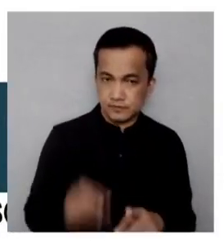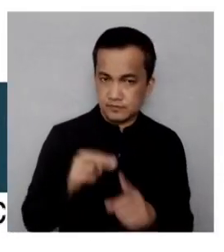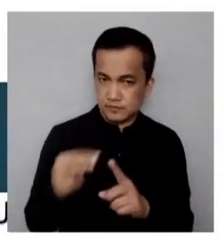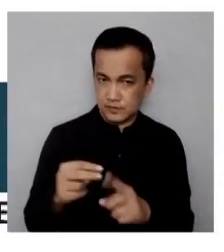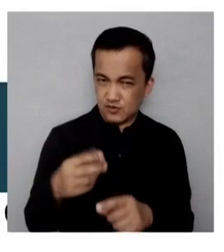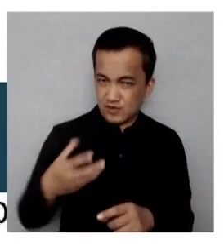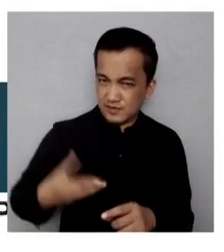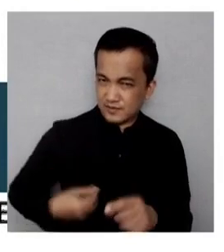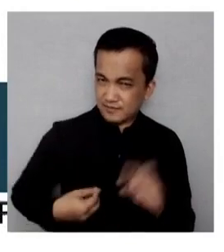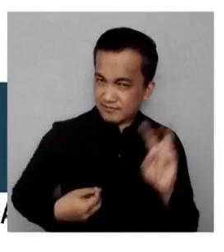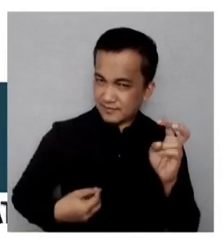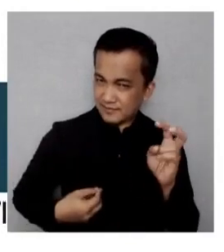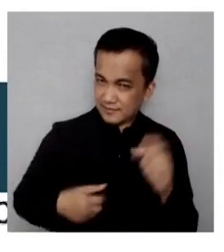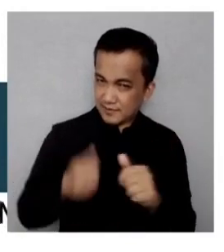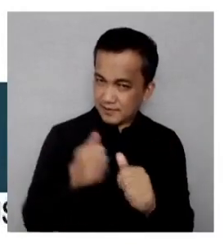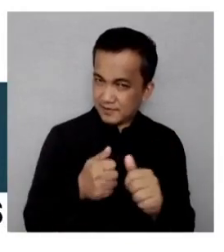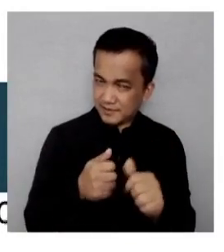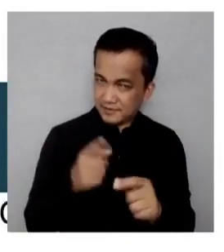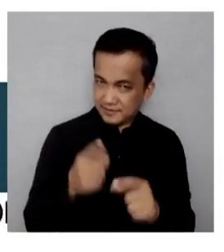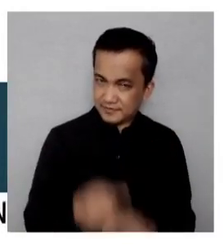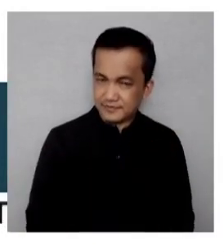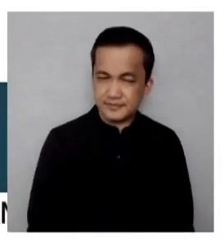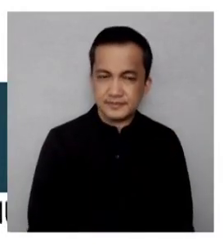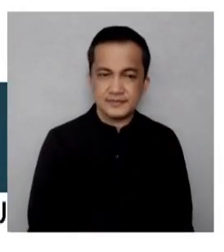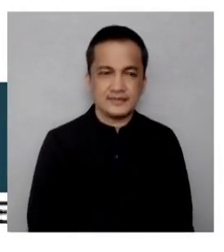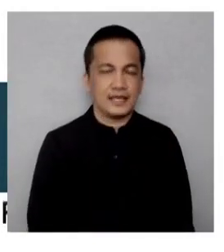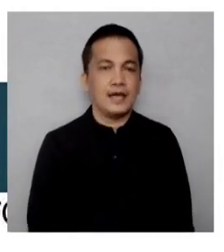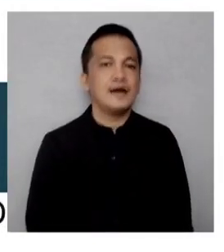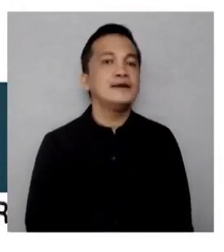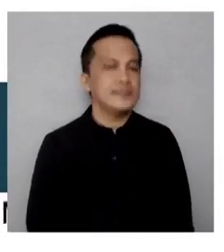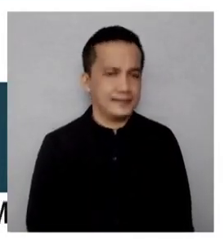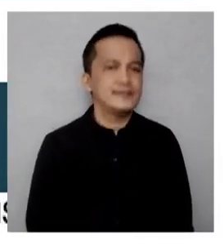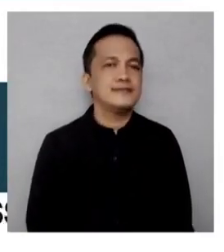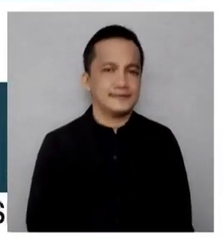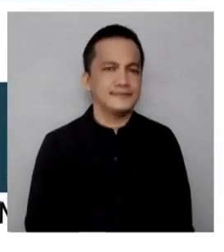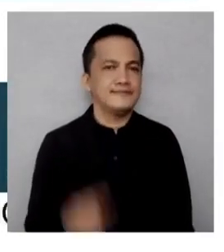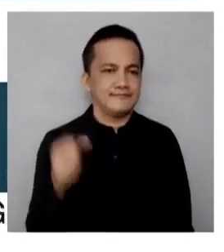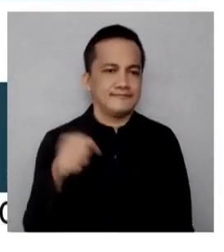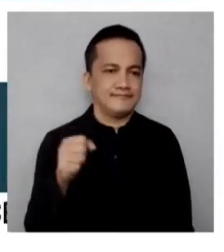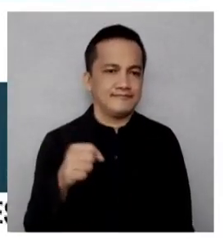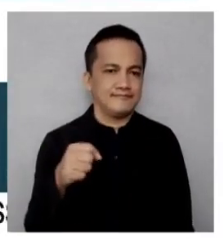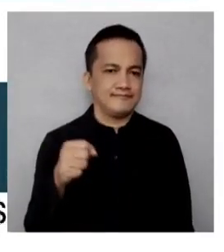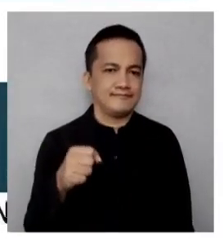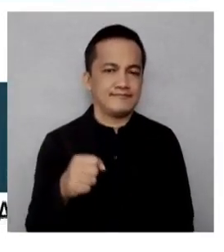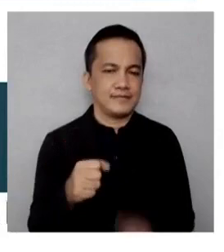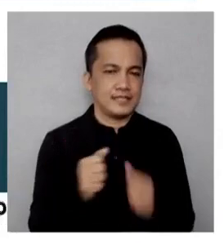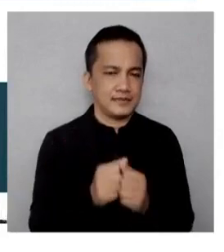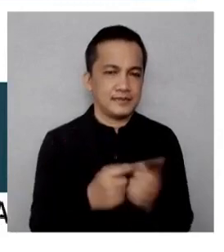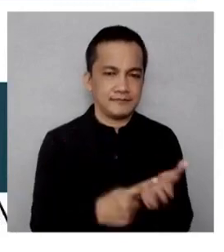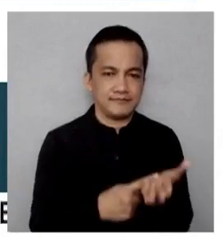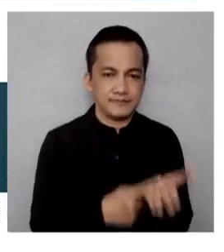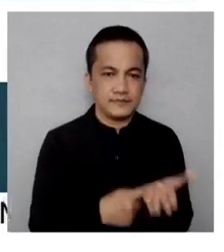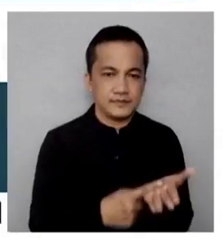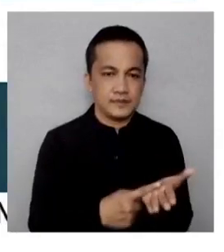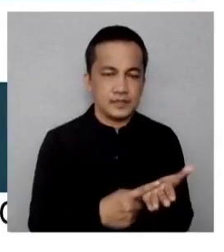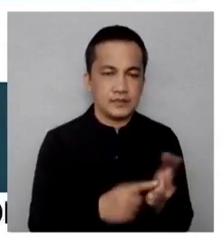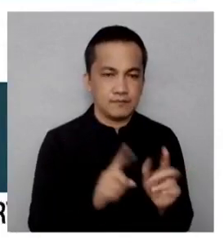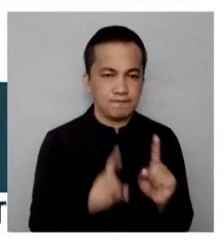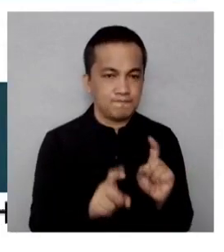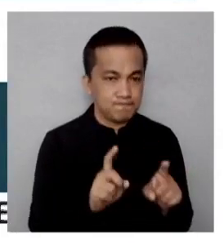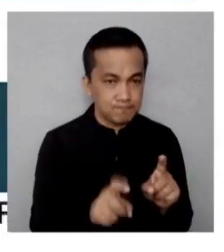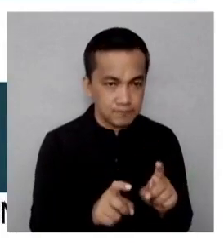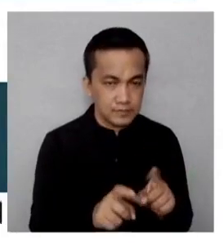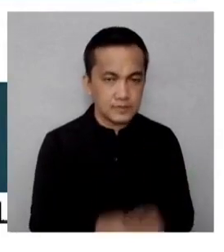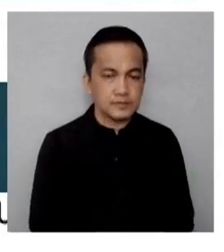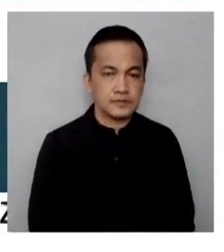Congresswoman? Yes, oo. Kasama rin yan siguro doon sa matatalakay natin doon sa inquiry. At